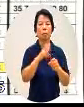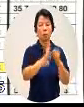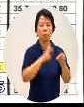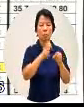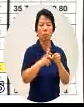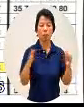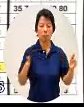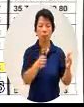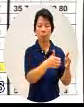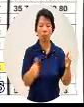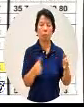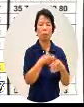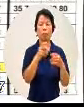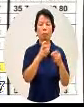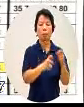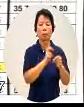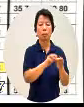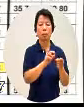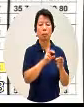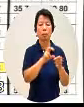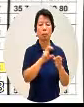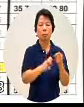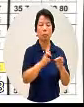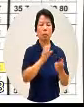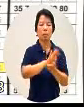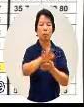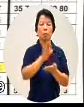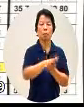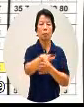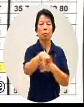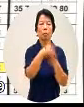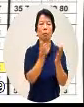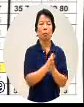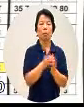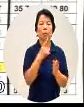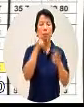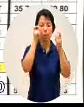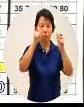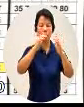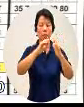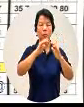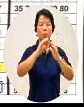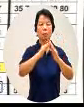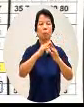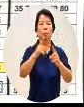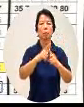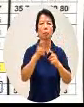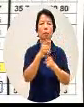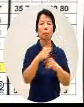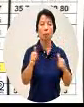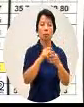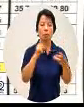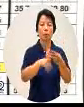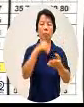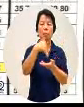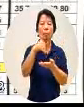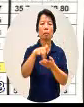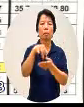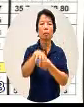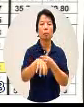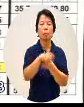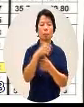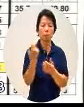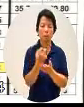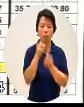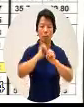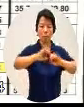年嘛對不對?二十五年後以二十年後來講高雄市人口以主計處公佈出來的資料多少?兩